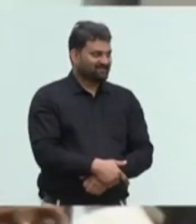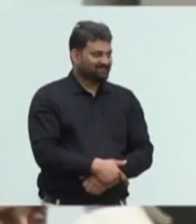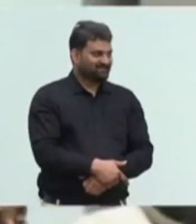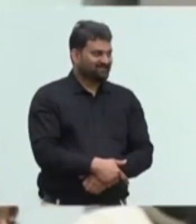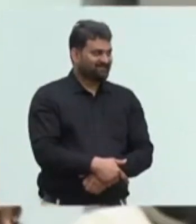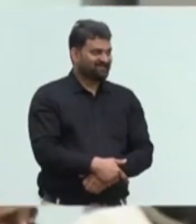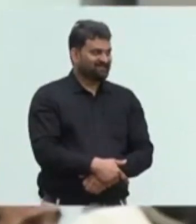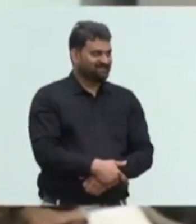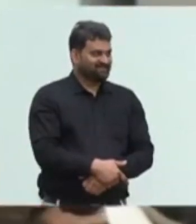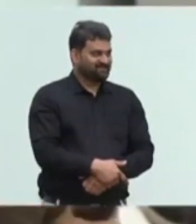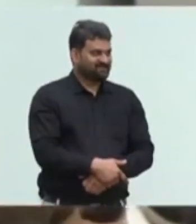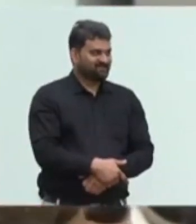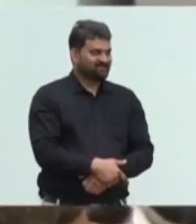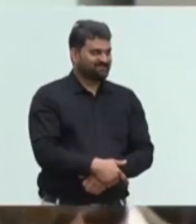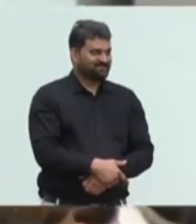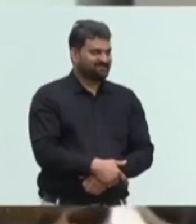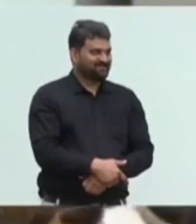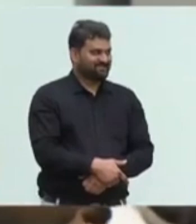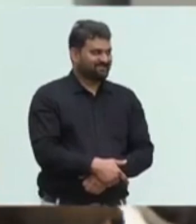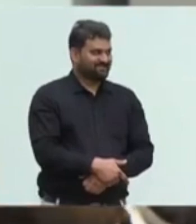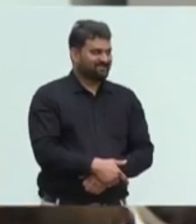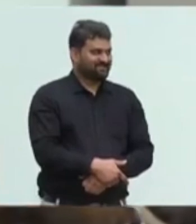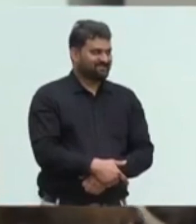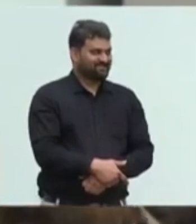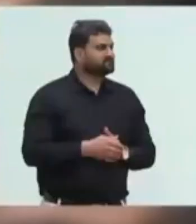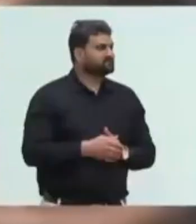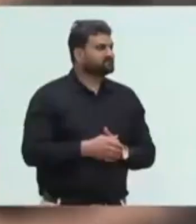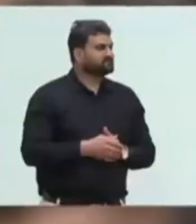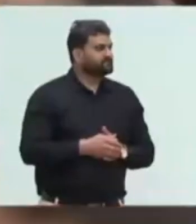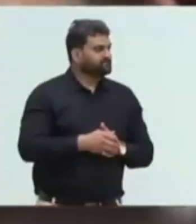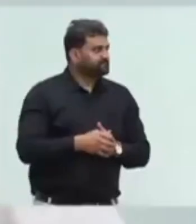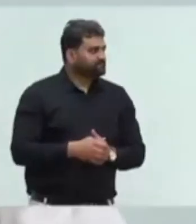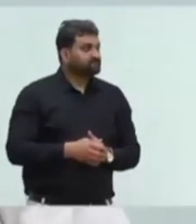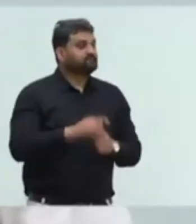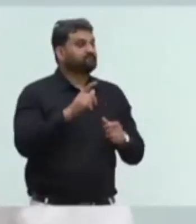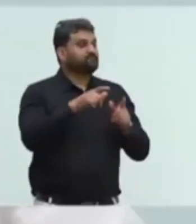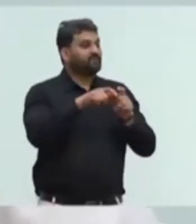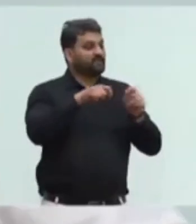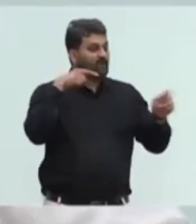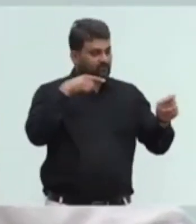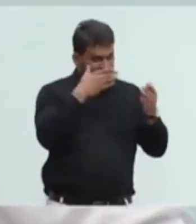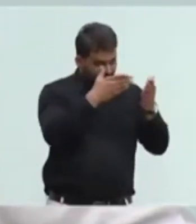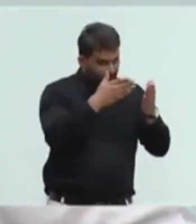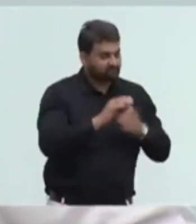कि मैंने तय किया होता कि मुझे फर्स्ट की मेडल लाना है मुझे गोल भी जितना है The Amazing